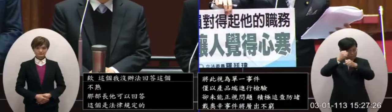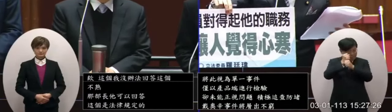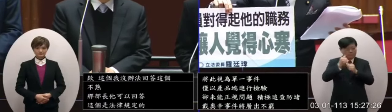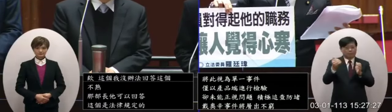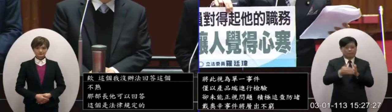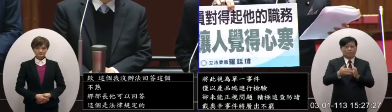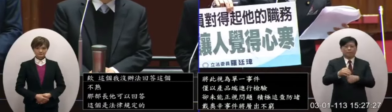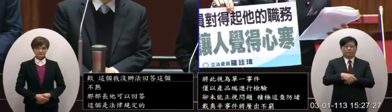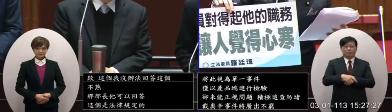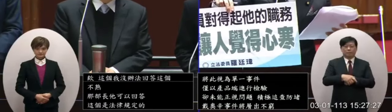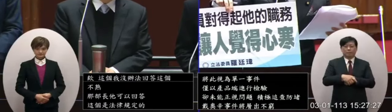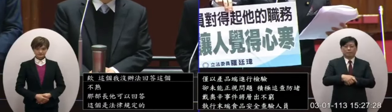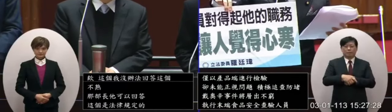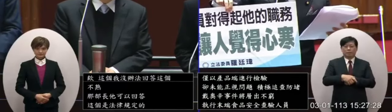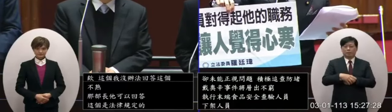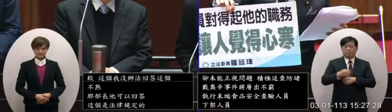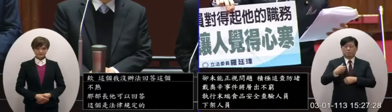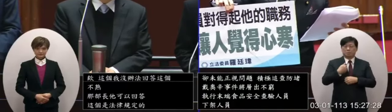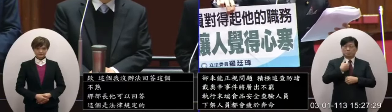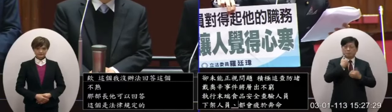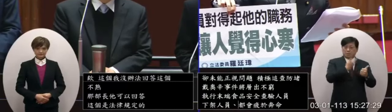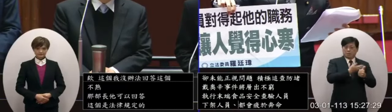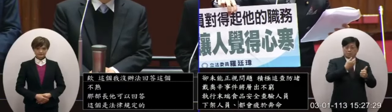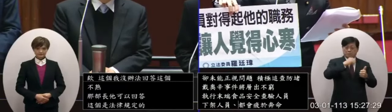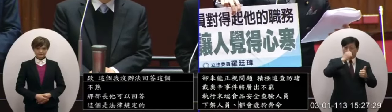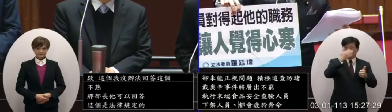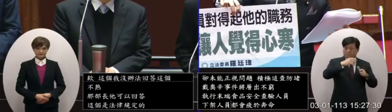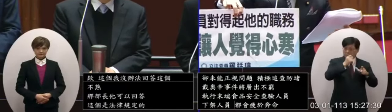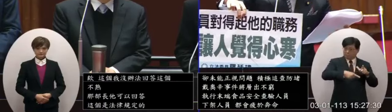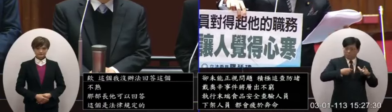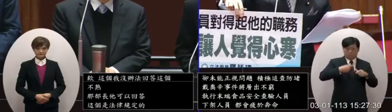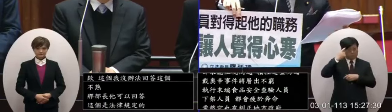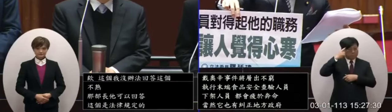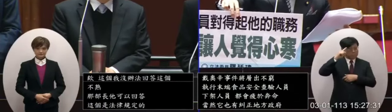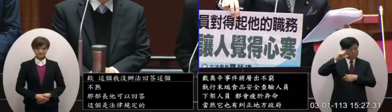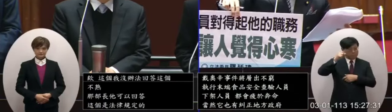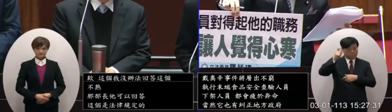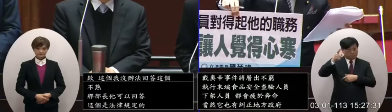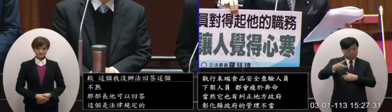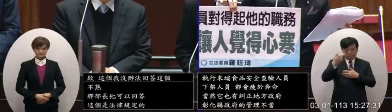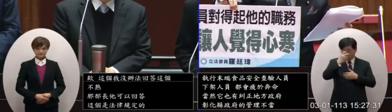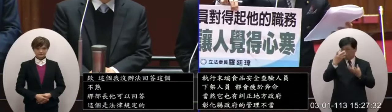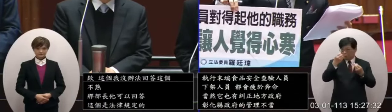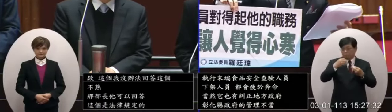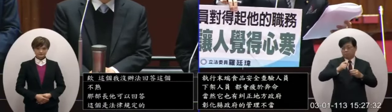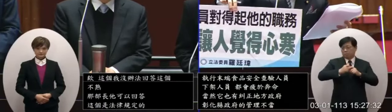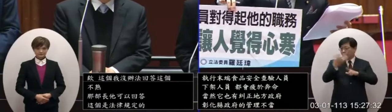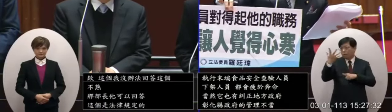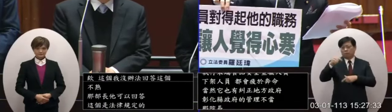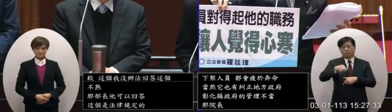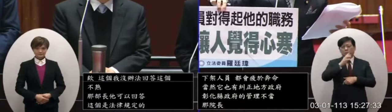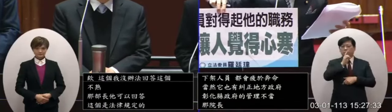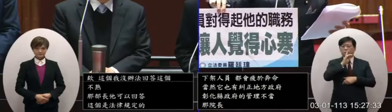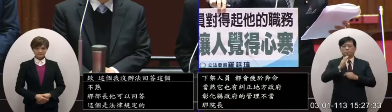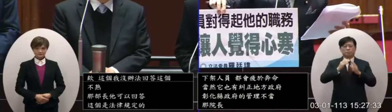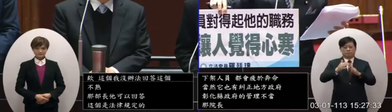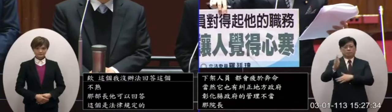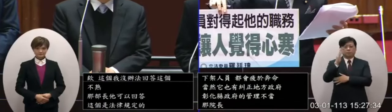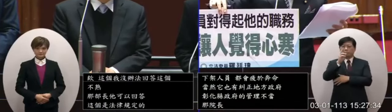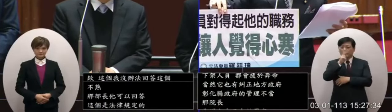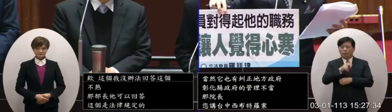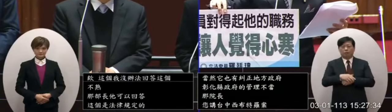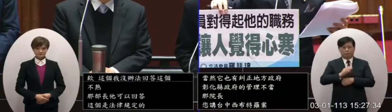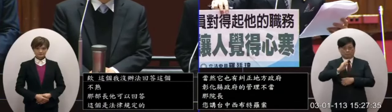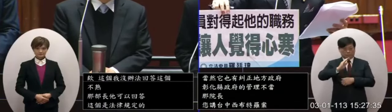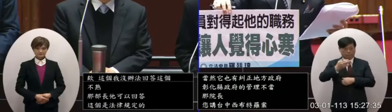后，没给台糖15天的复验时间就进行公布，这是台中市政府的错。但